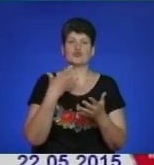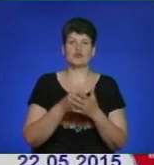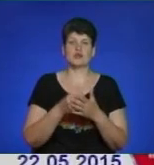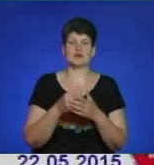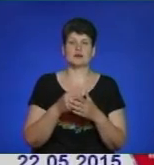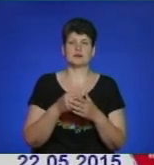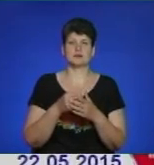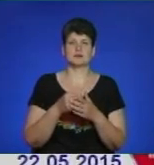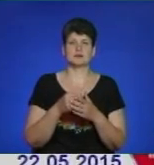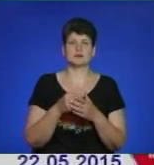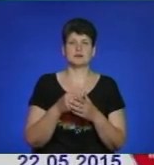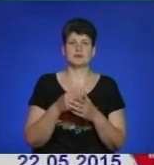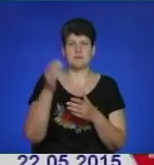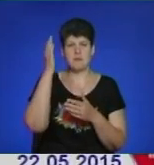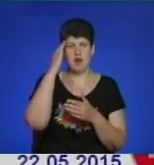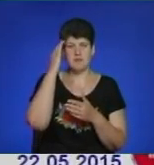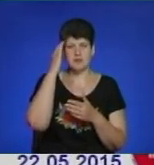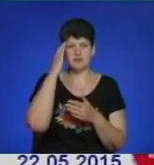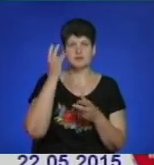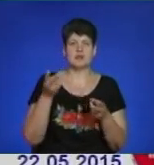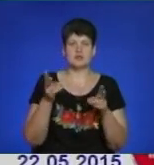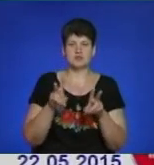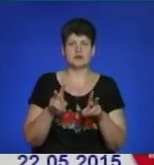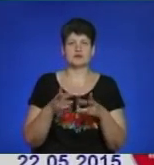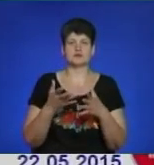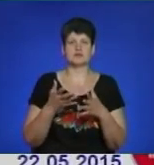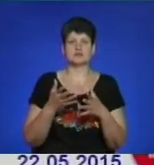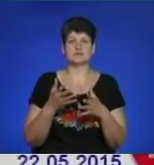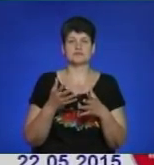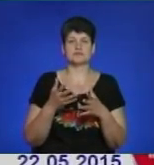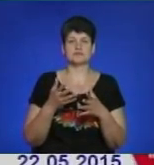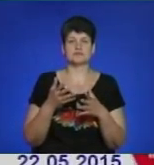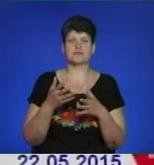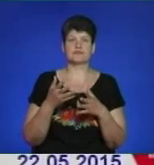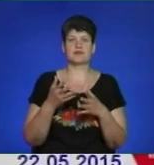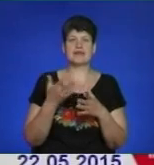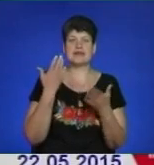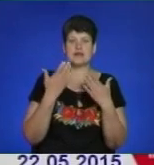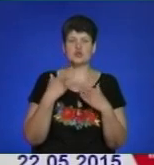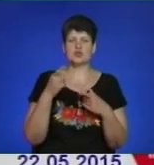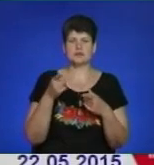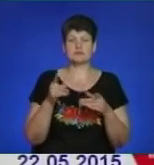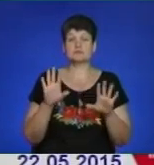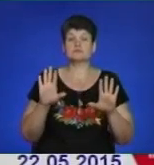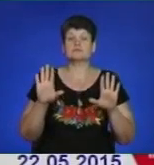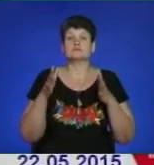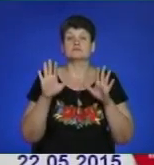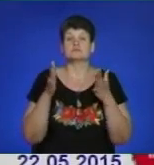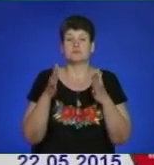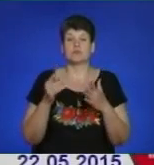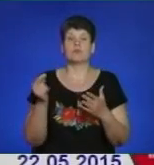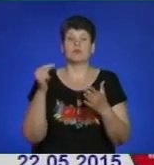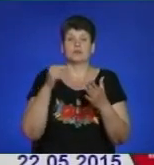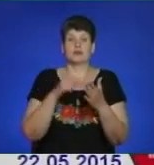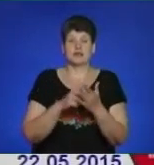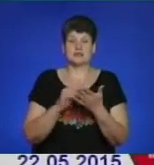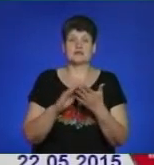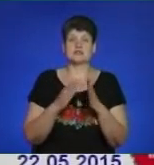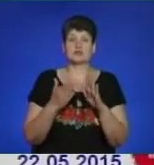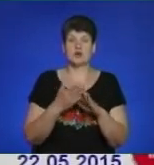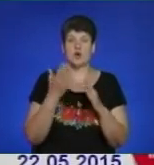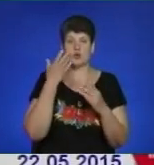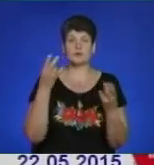сторонніх предметів. Навики незамінні як у повсякденному житті, так і в складних умовах, особливо враховуючи те, що в країні